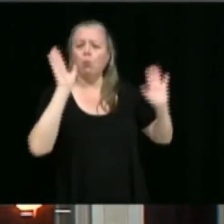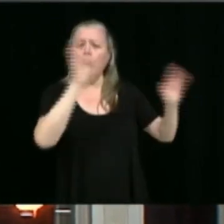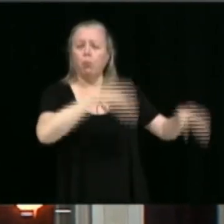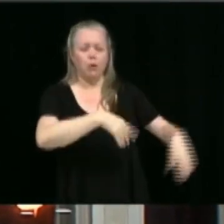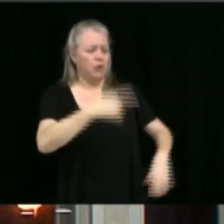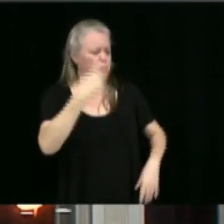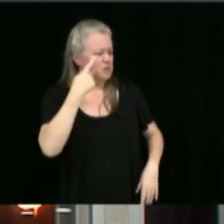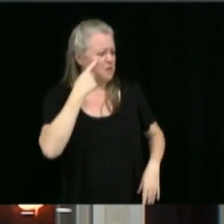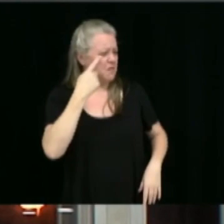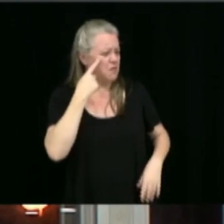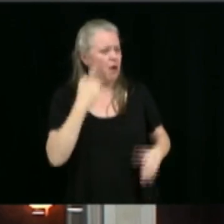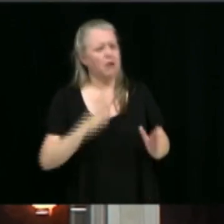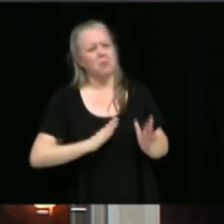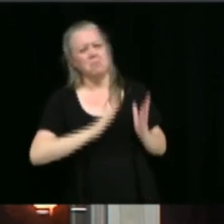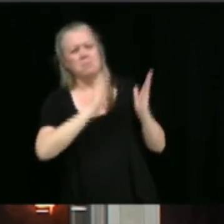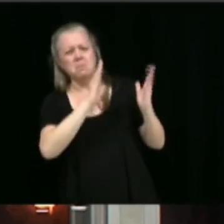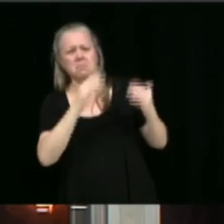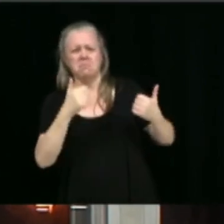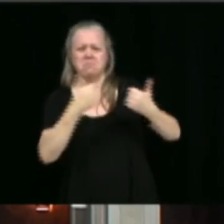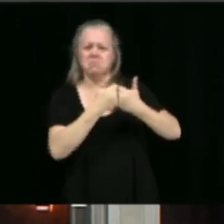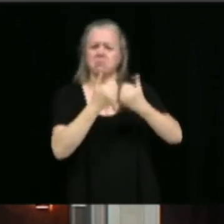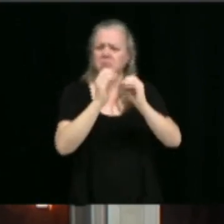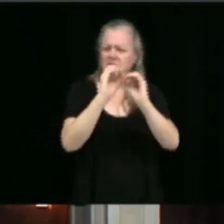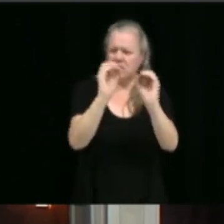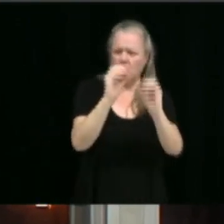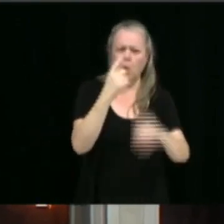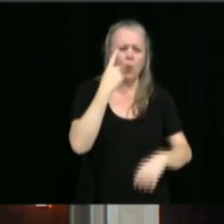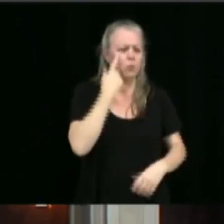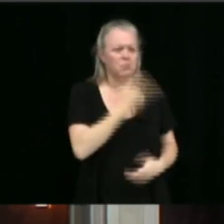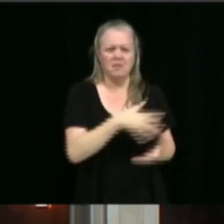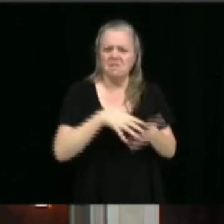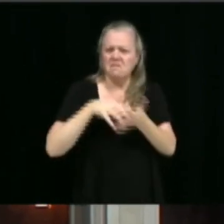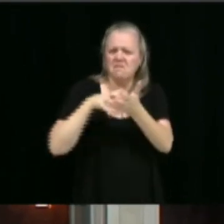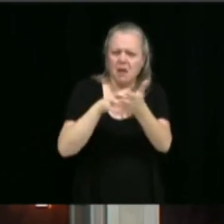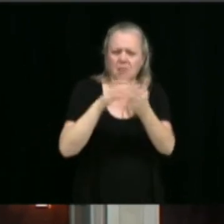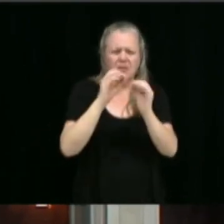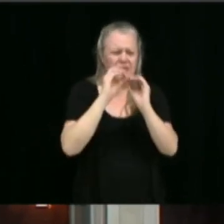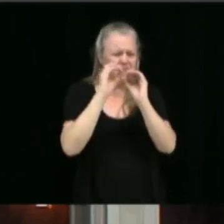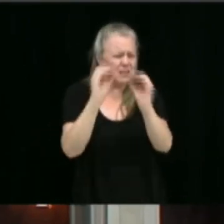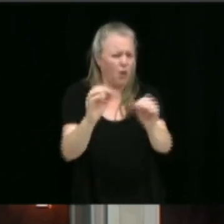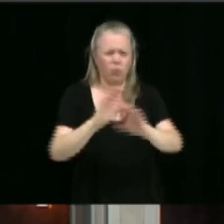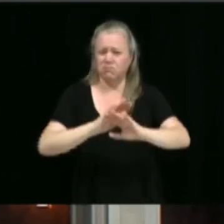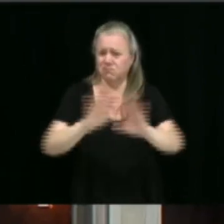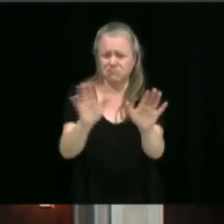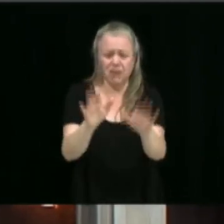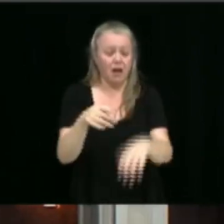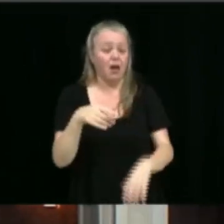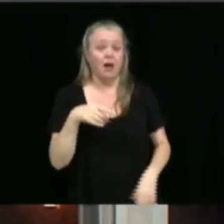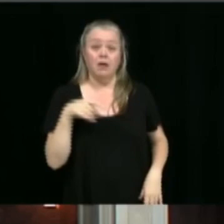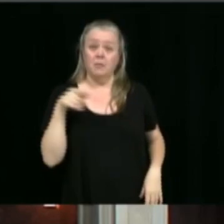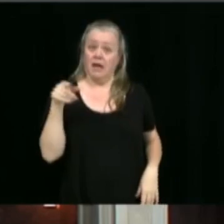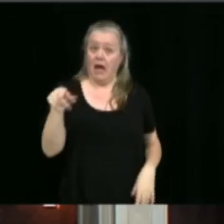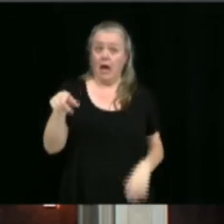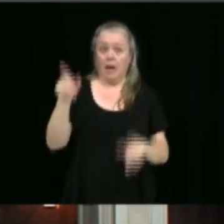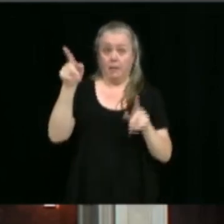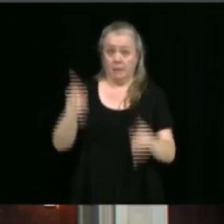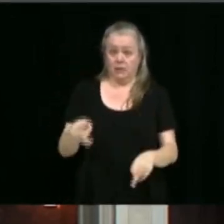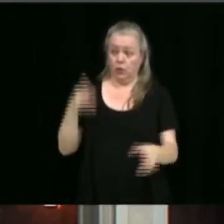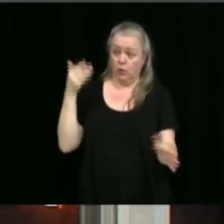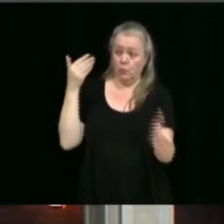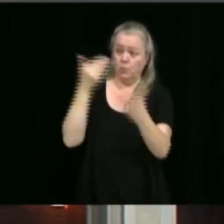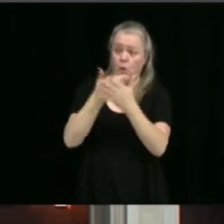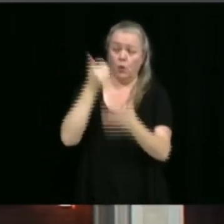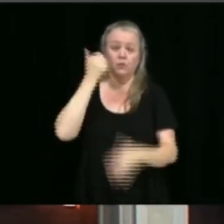particularité qu'on a, ce n'est pas une faiblesse. Et la personne qu'on honore aujourd'hui prouve à chaque jour que son handicap le